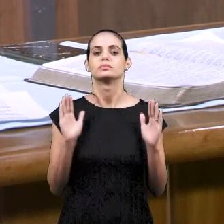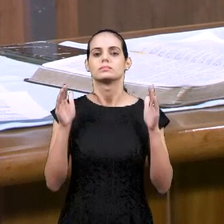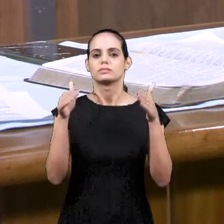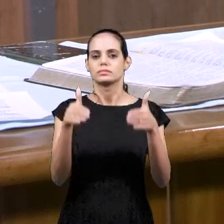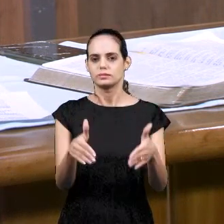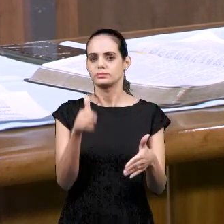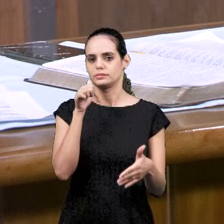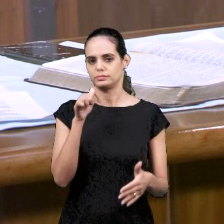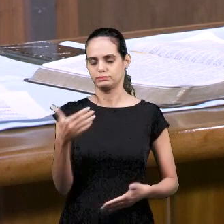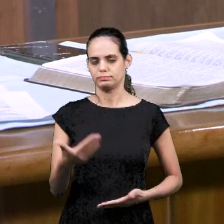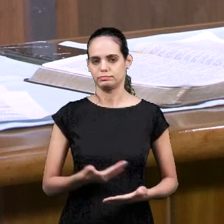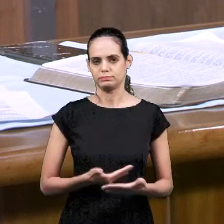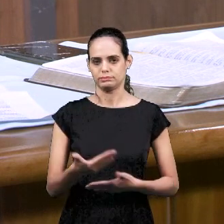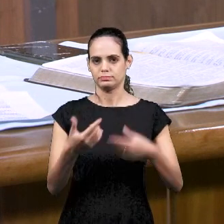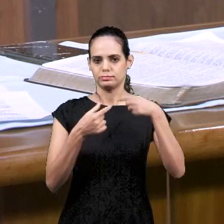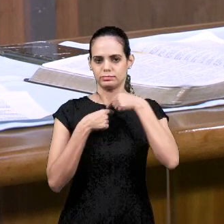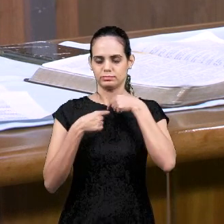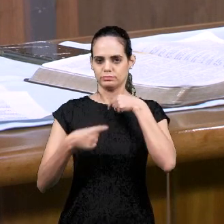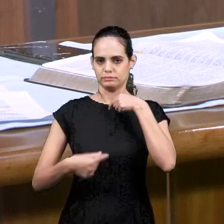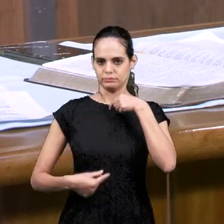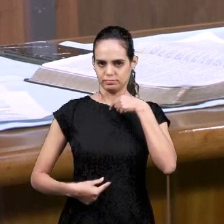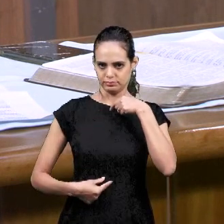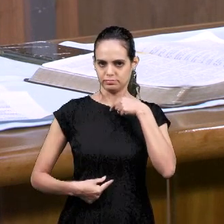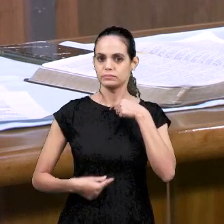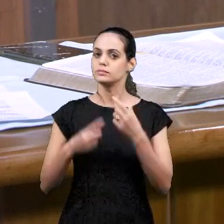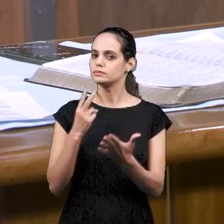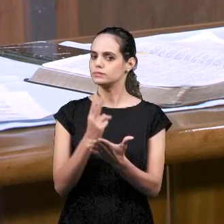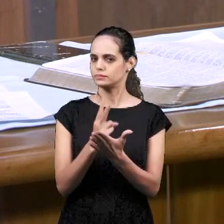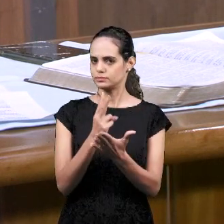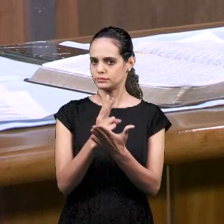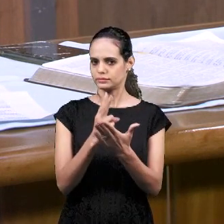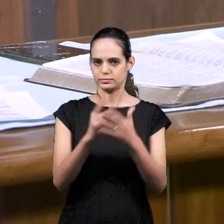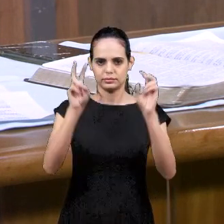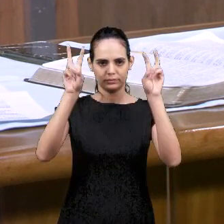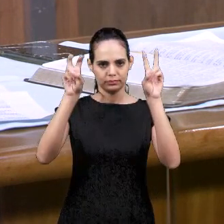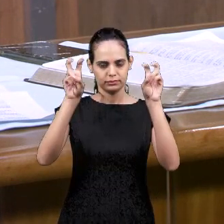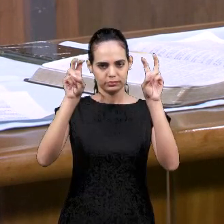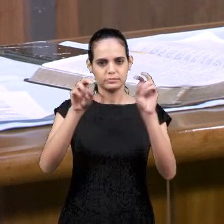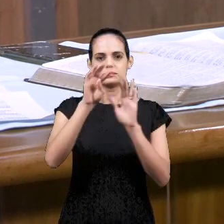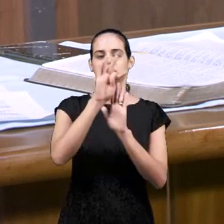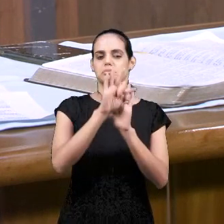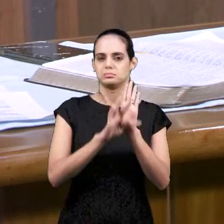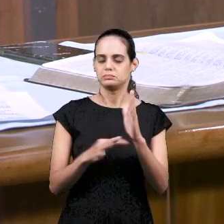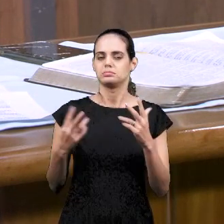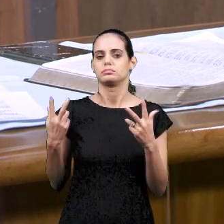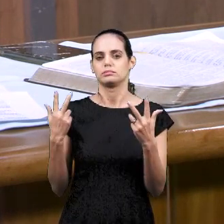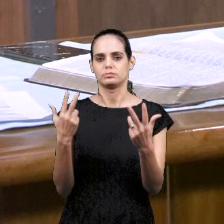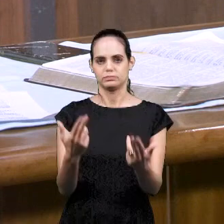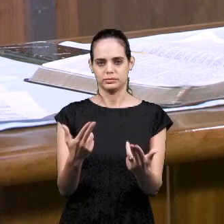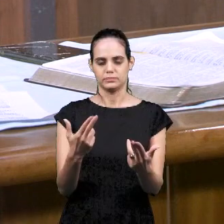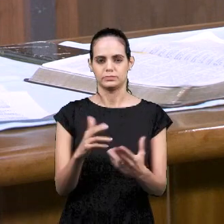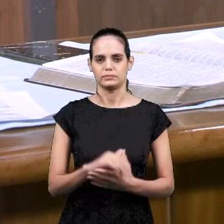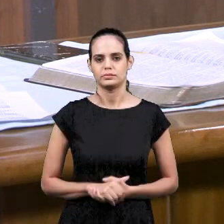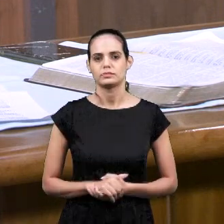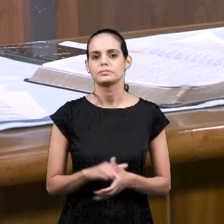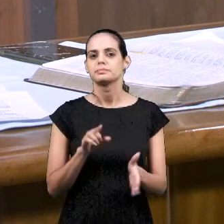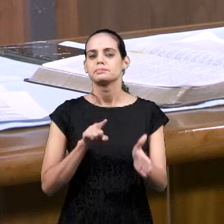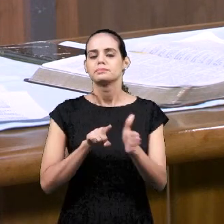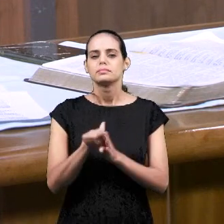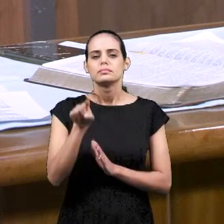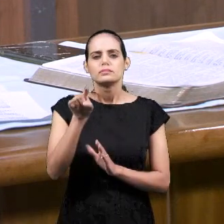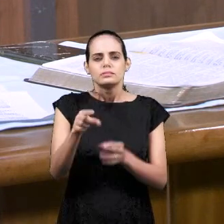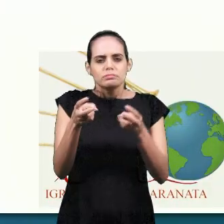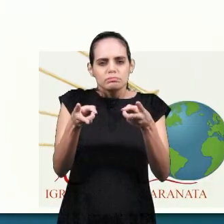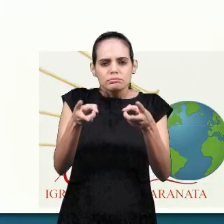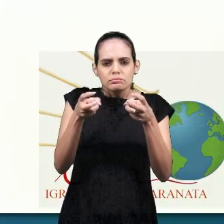dernière question qui a été adressée aux dames, aux femmes et aux ouvriers sur le même thématique, le sujet, le texte